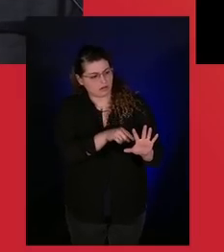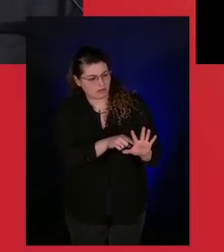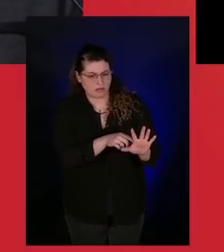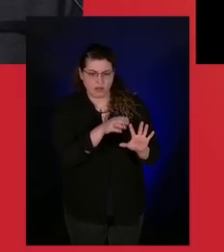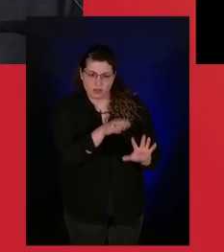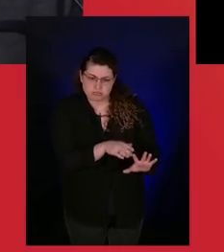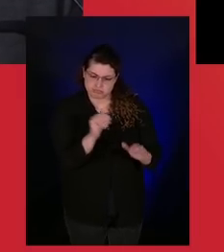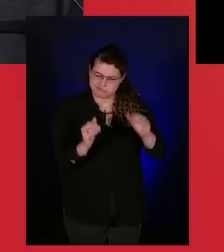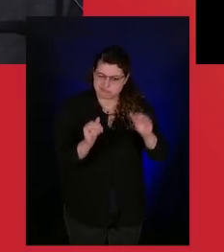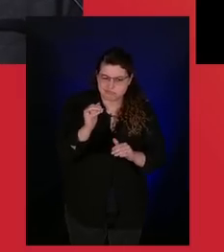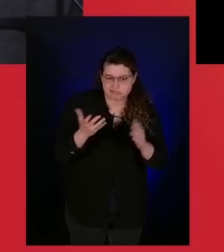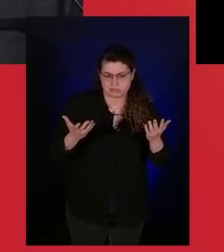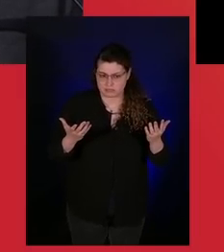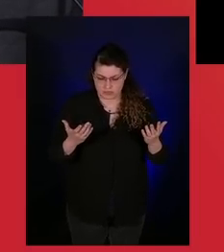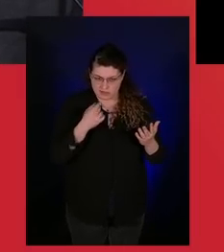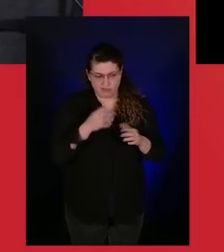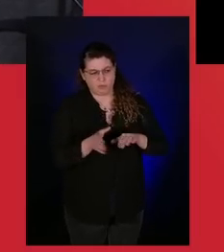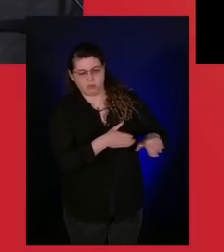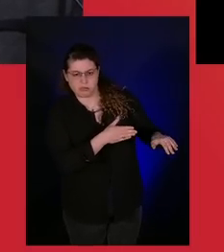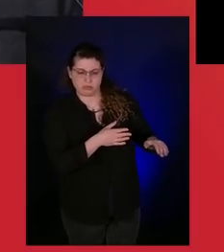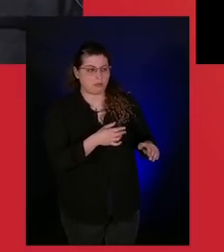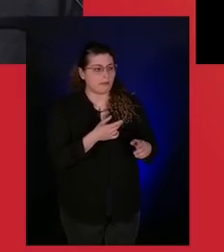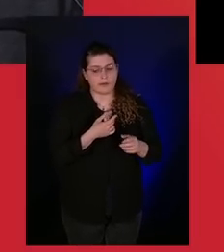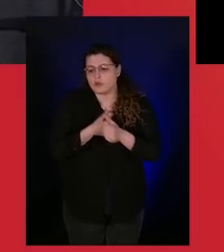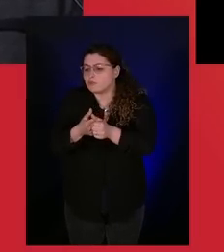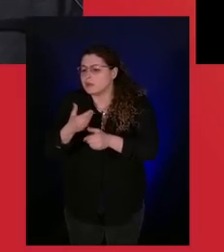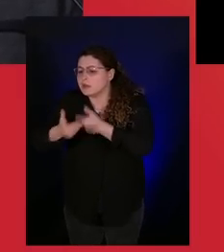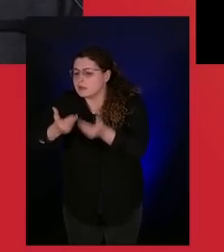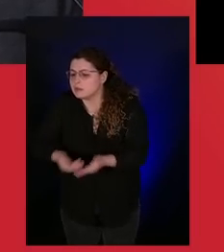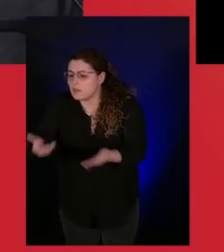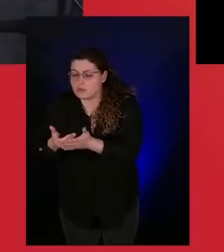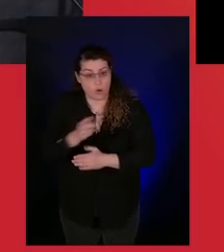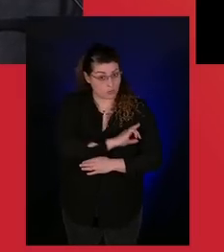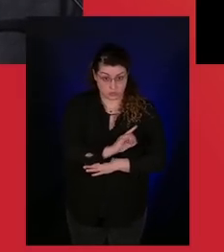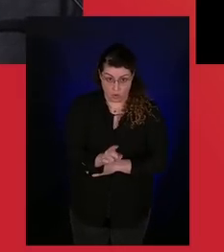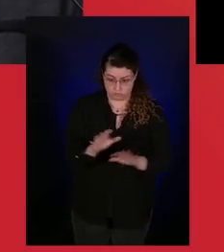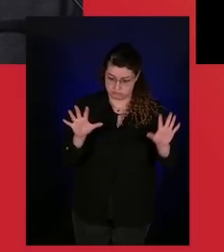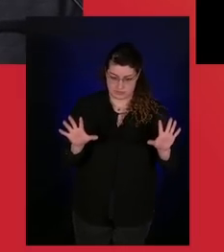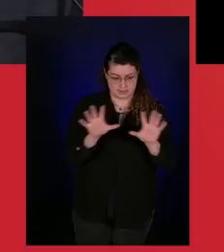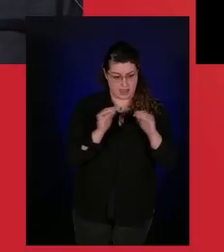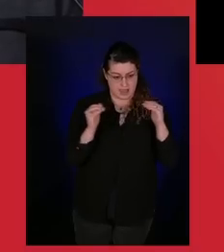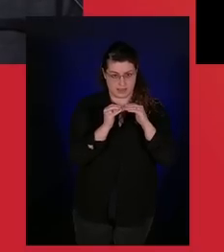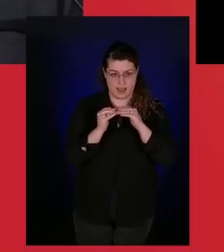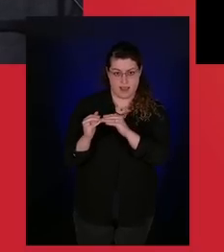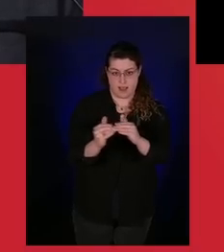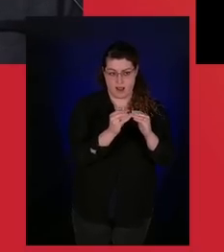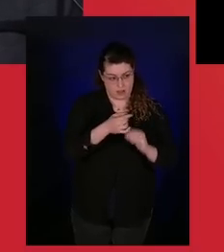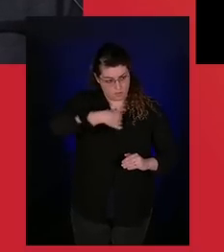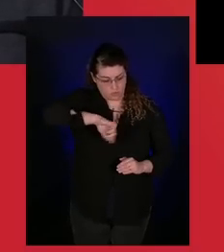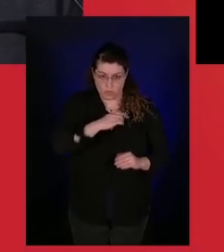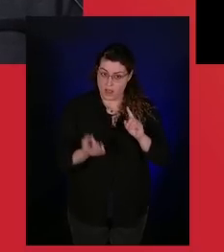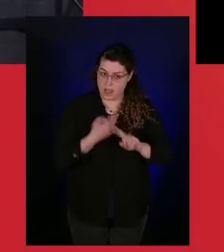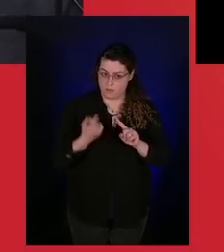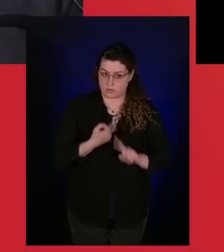à géométrie variable à la CGT, au gré des circonstances, mais bien un enjeu constant auquel nous sommes viscéralement